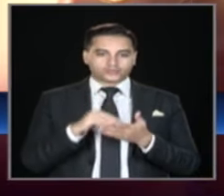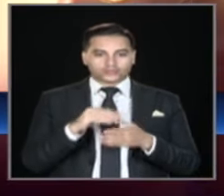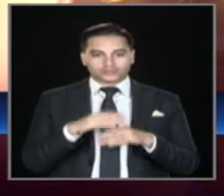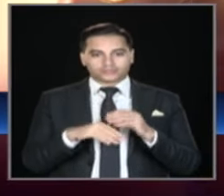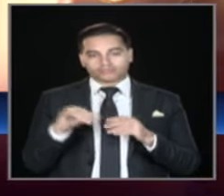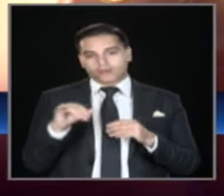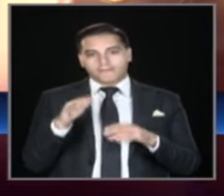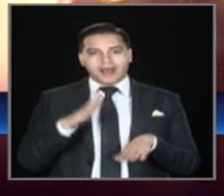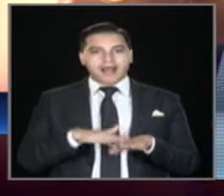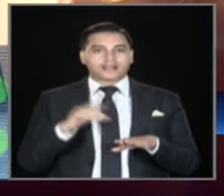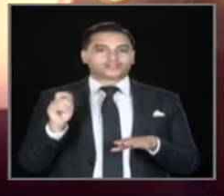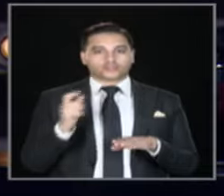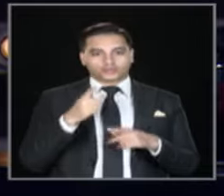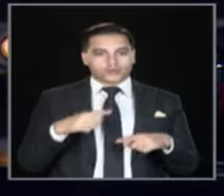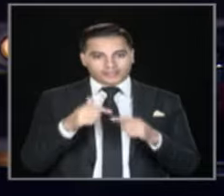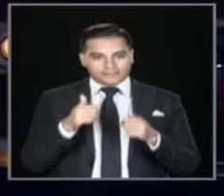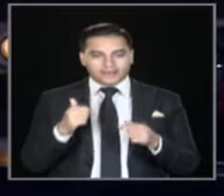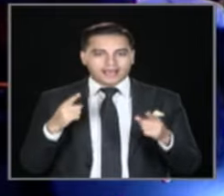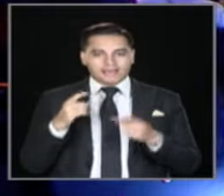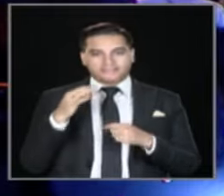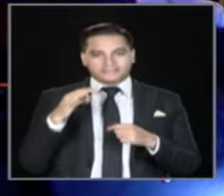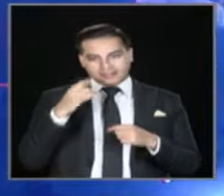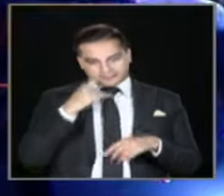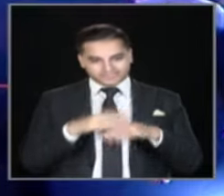يعتمد على السرعه الهدف